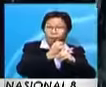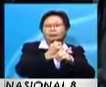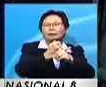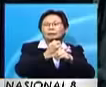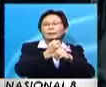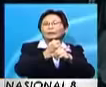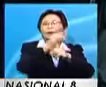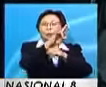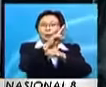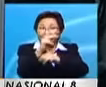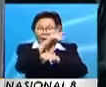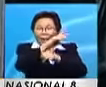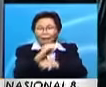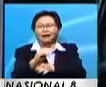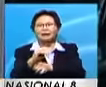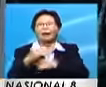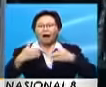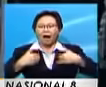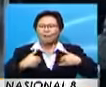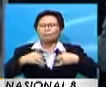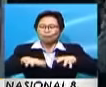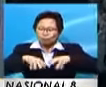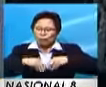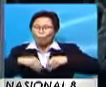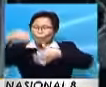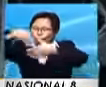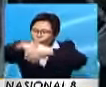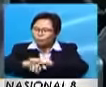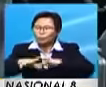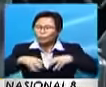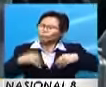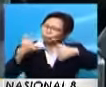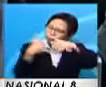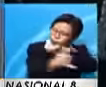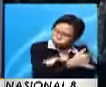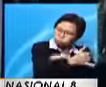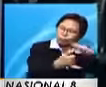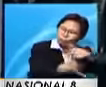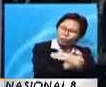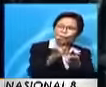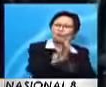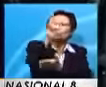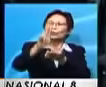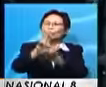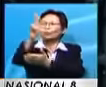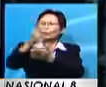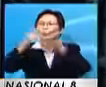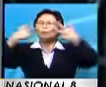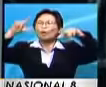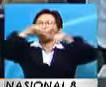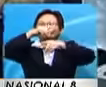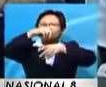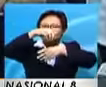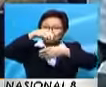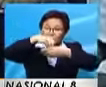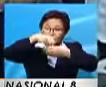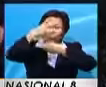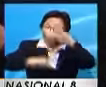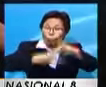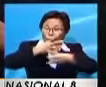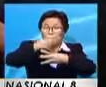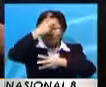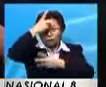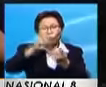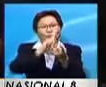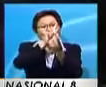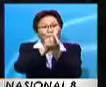foundation United Kingdom malah turut diterima masuk secara terus ke University University ternama di dunia datastream